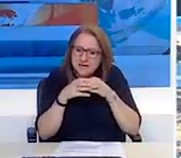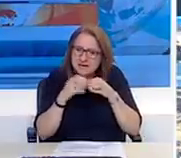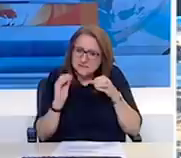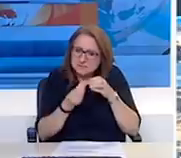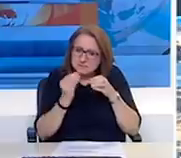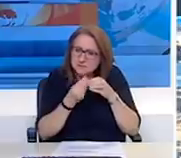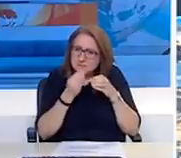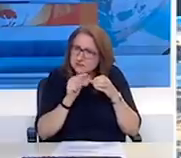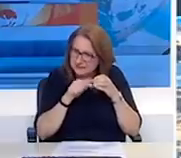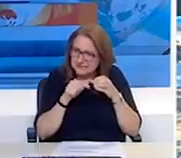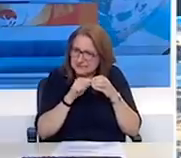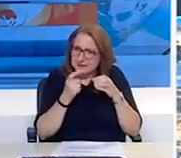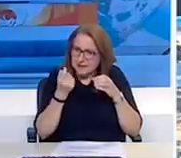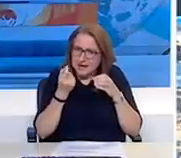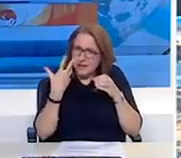που είχαν σχέση με την